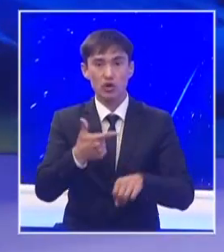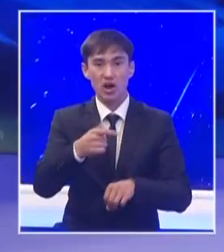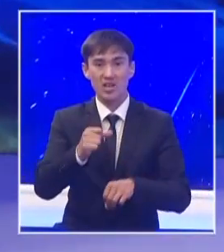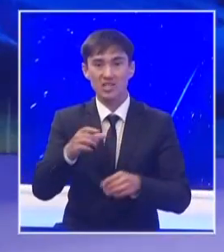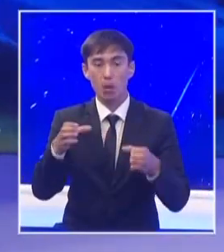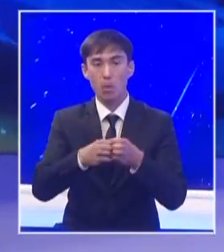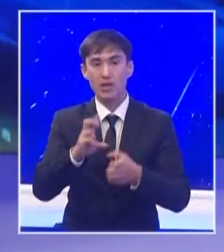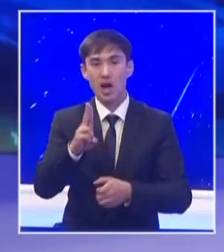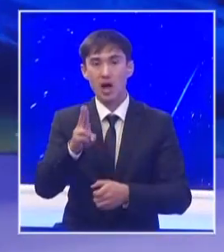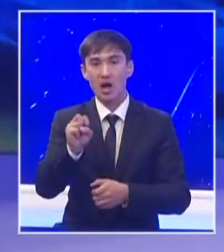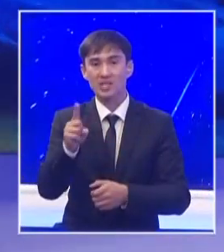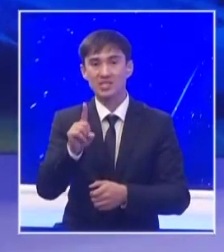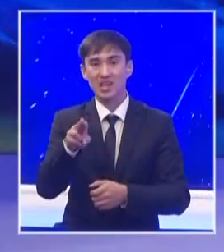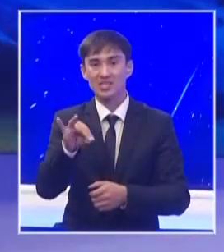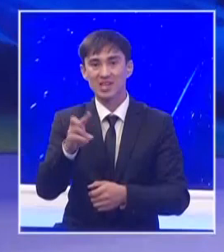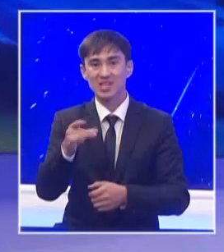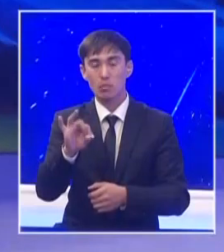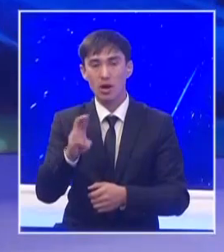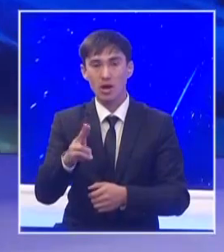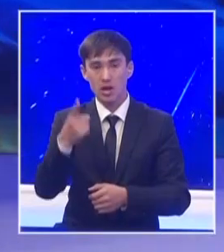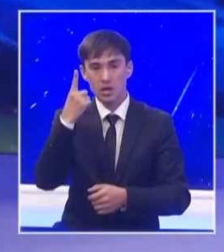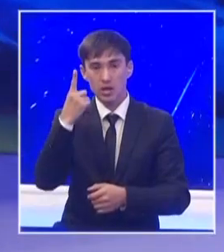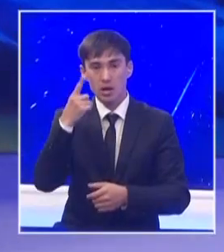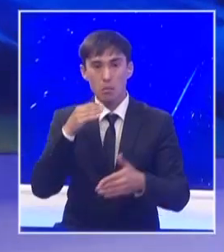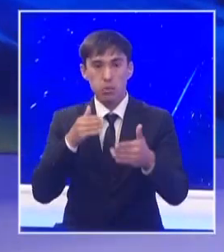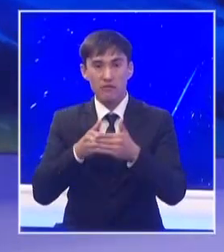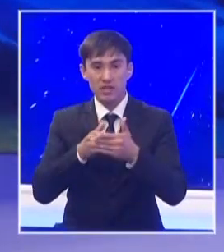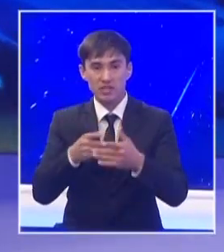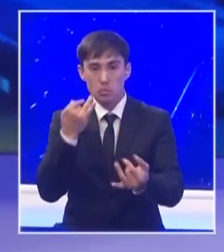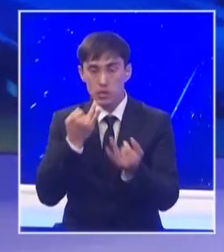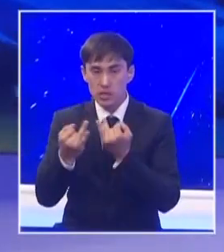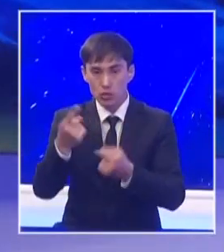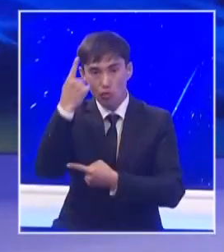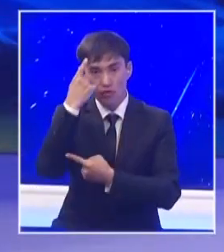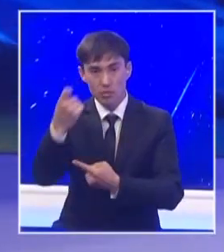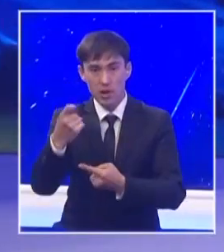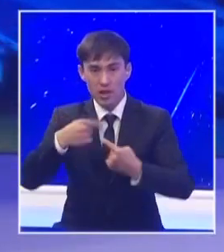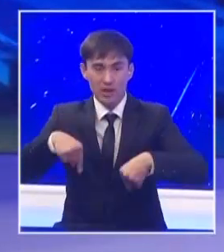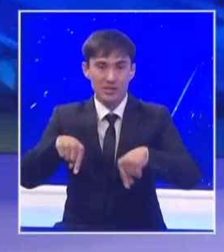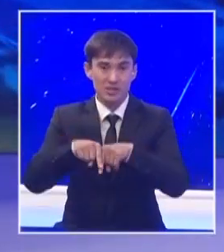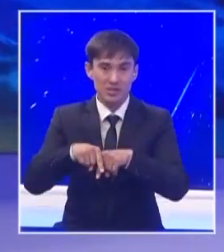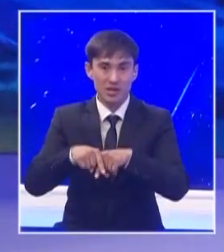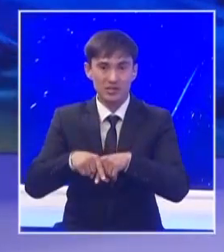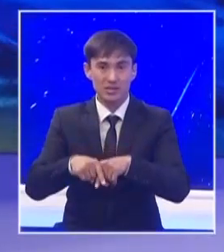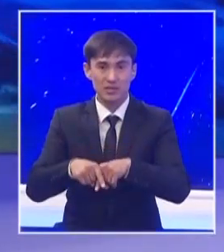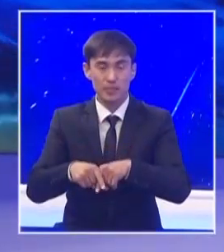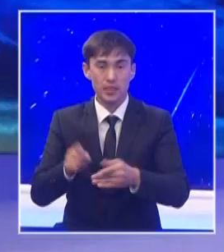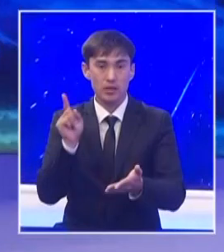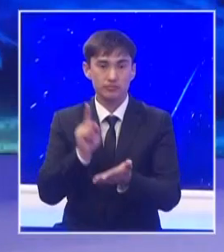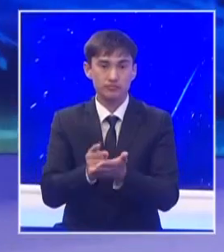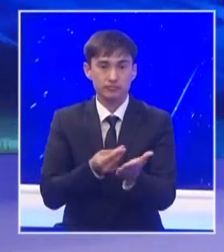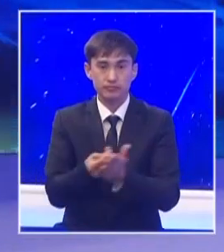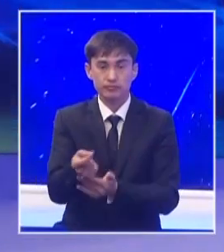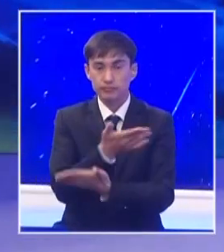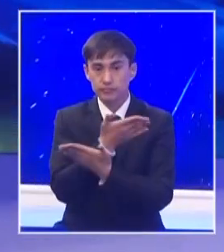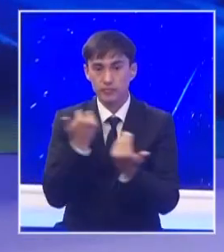– компанией «Казтрансгаз Аймак». Как оказалось, ни профилактические беседы, ни уведомления организации не оказывают должного